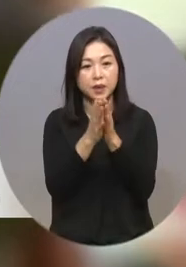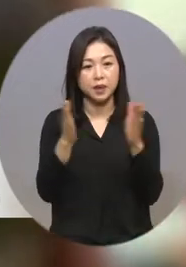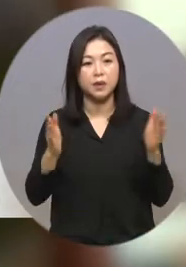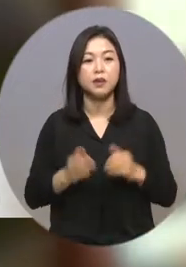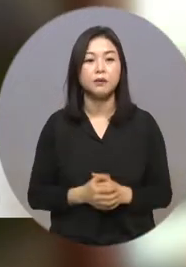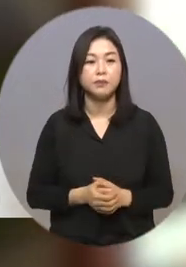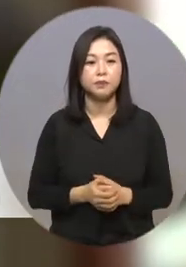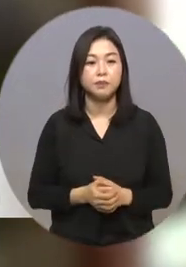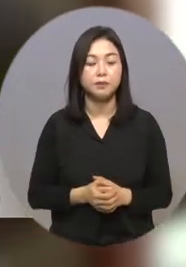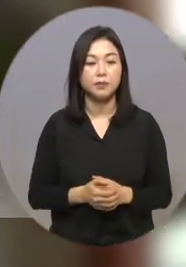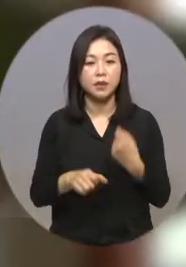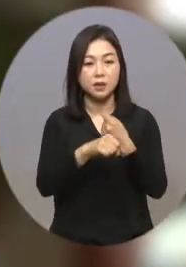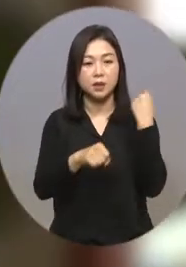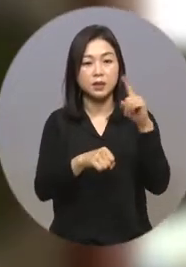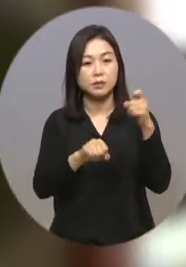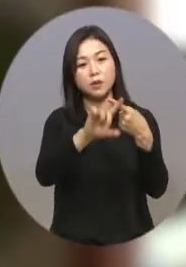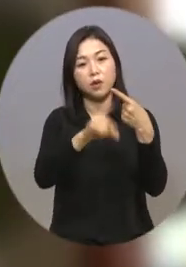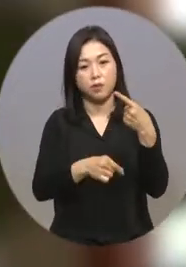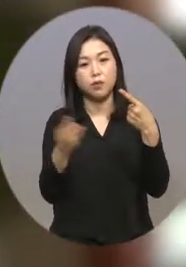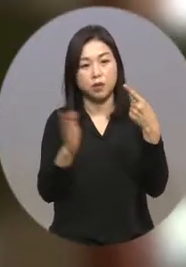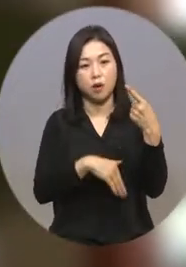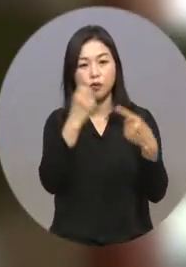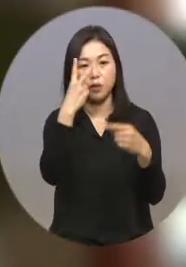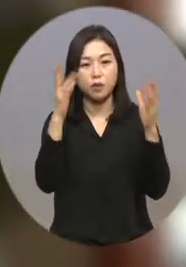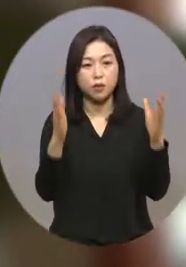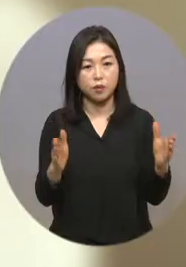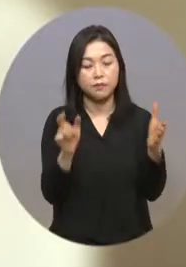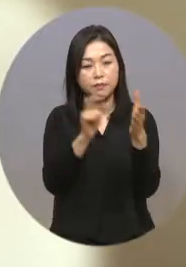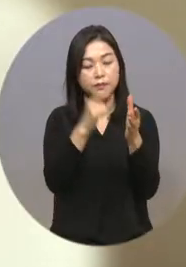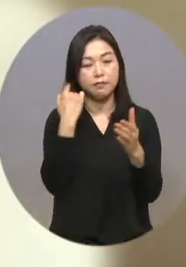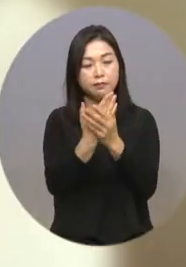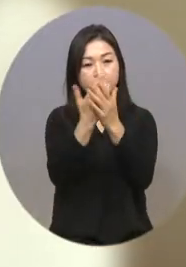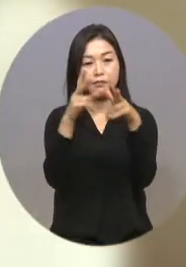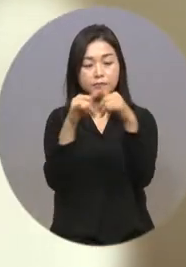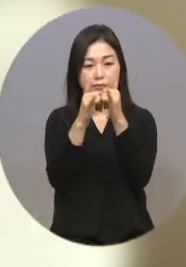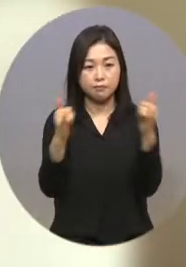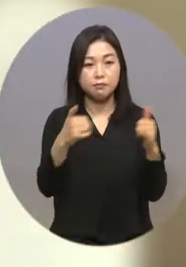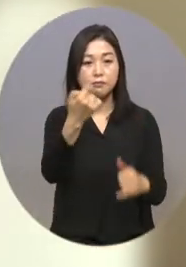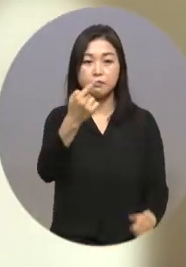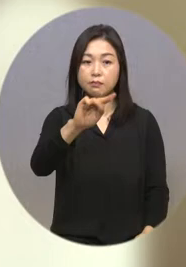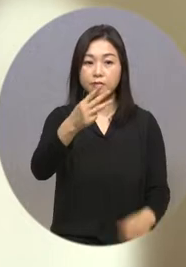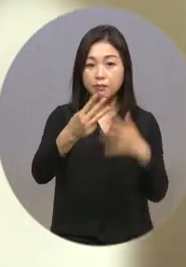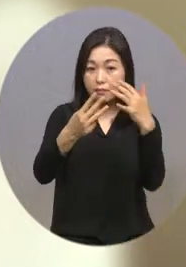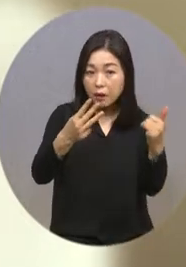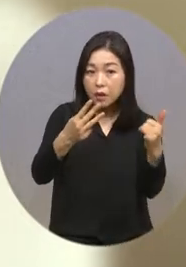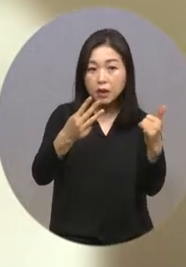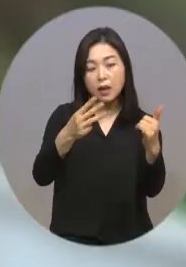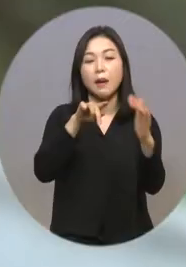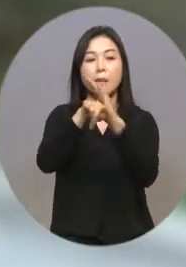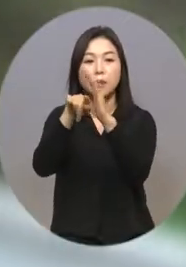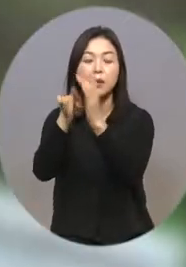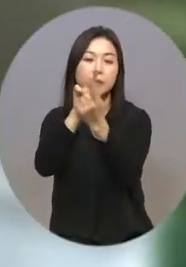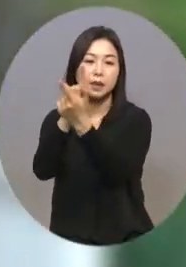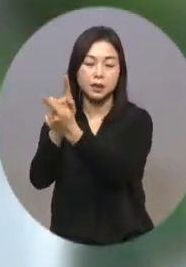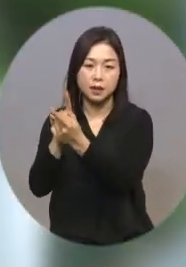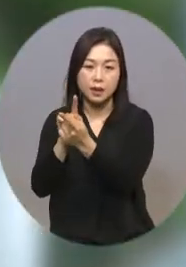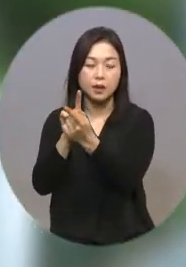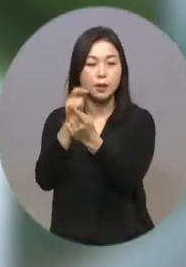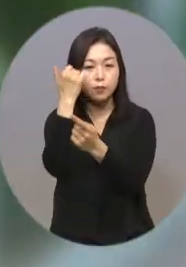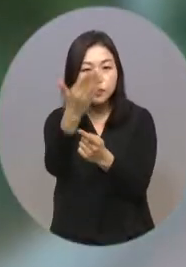지난해 11월부터 두 달간 등록 8대 장애인 1300명 에 대한 방문 면접조사 방식으로 진행됐습니다